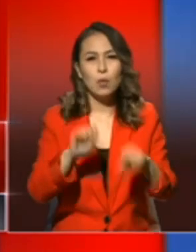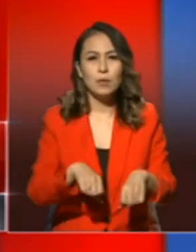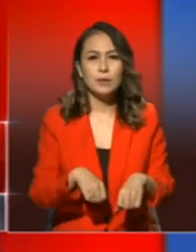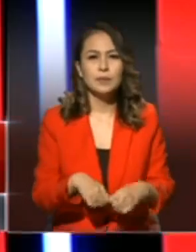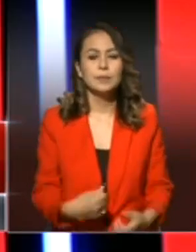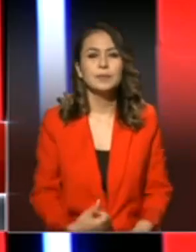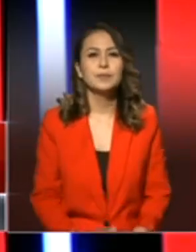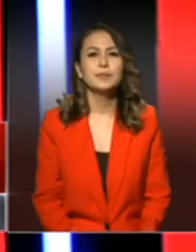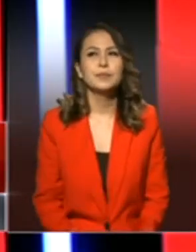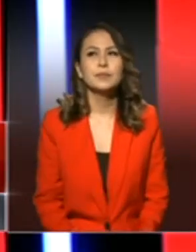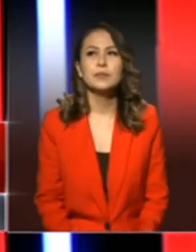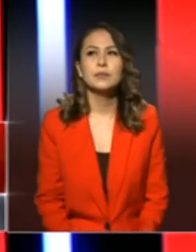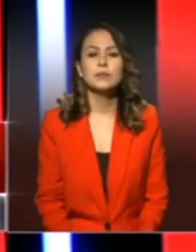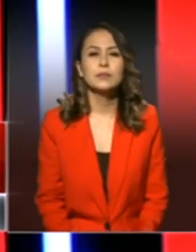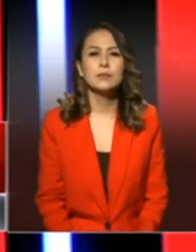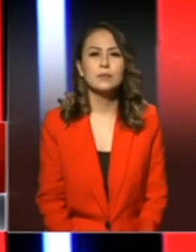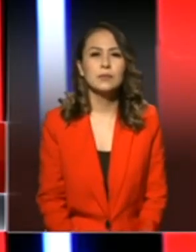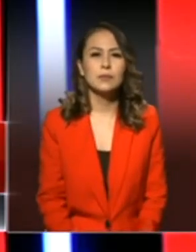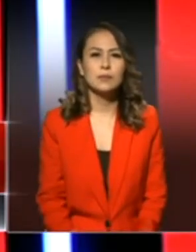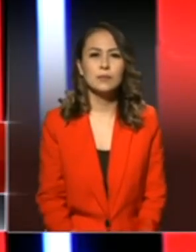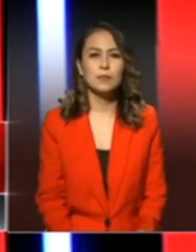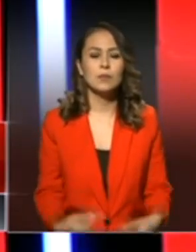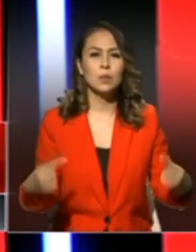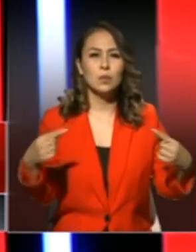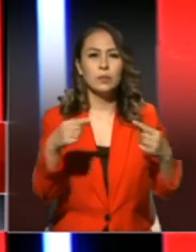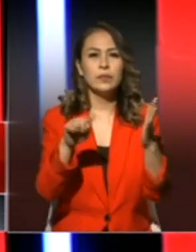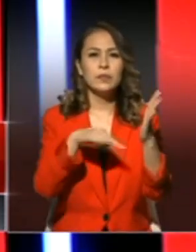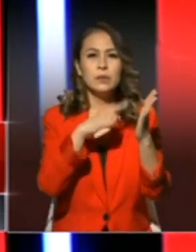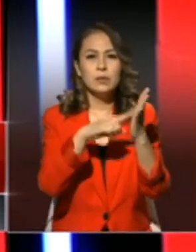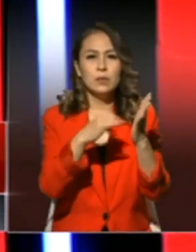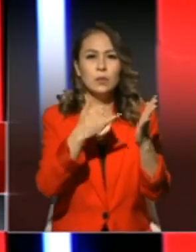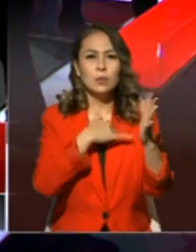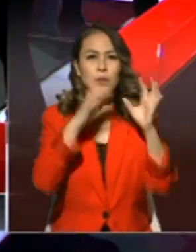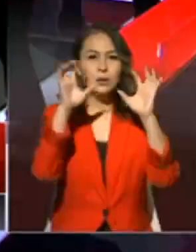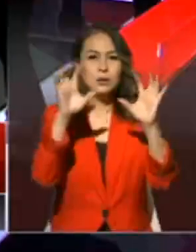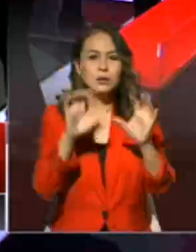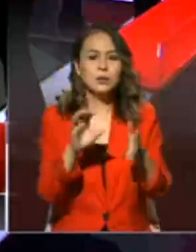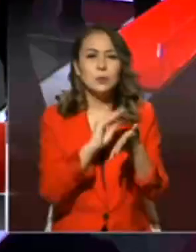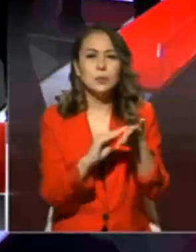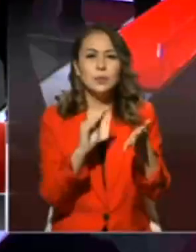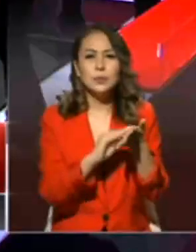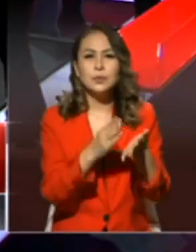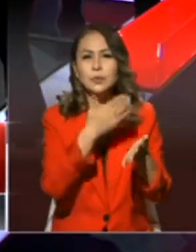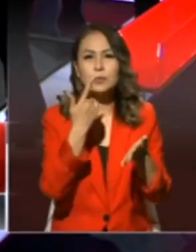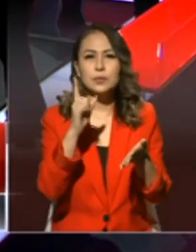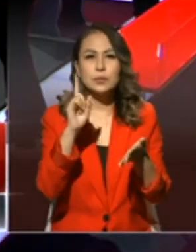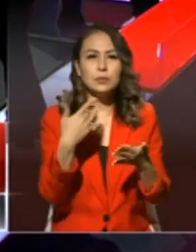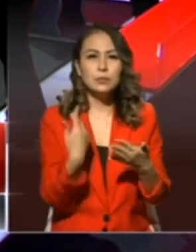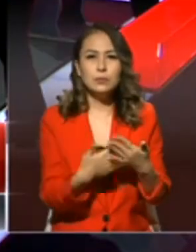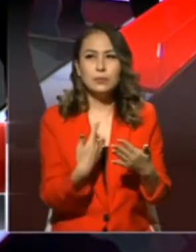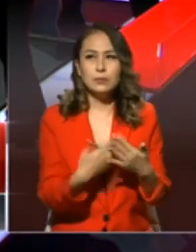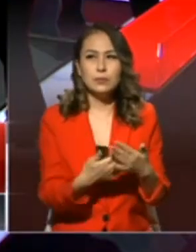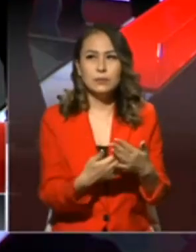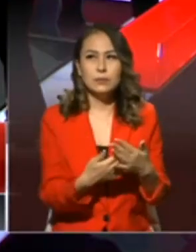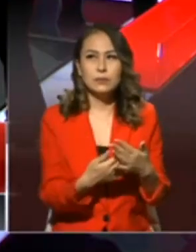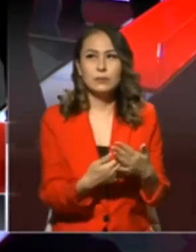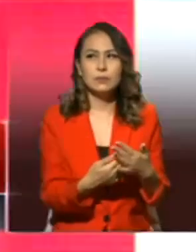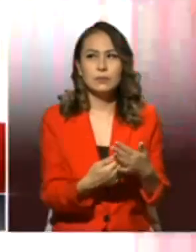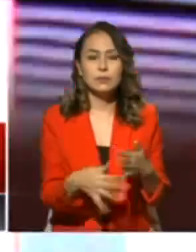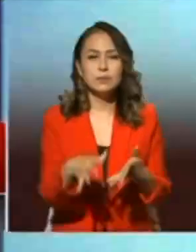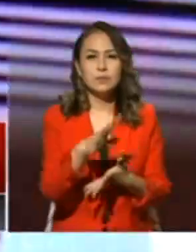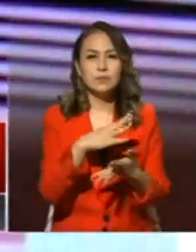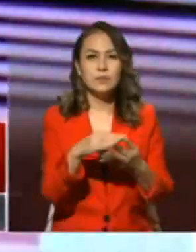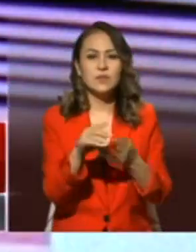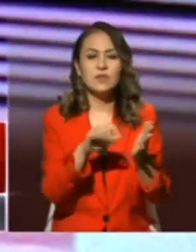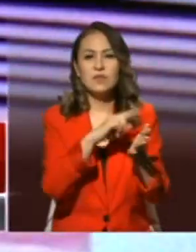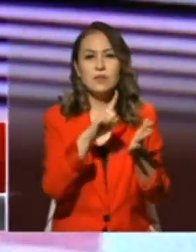Текстке нақты сұрауға жауап берейік та. Не үшін қараңыз, бізде заң айқындалмаған, себебі мынандай сондай жағдай түсіп қалса, бәріне